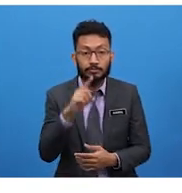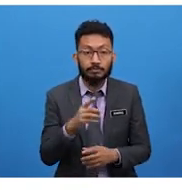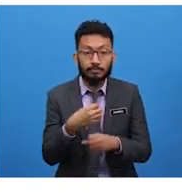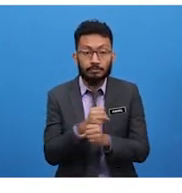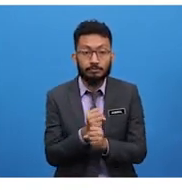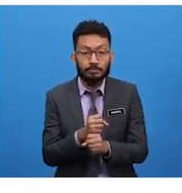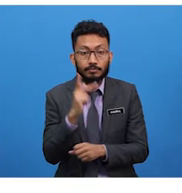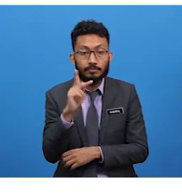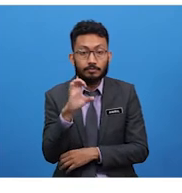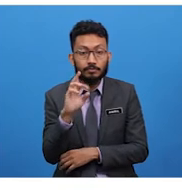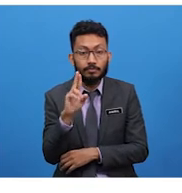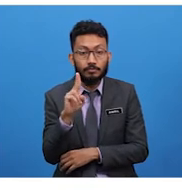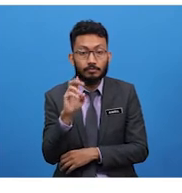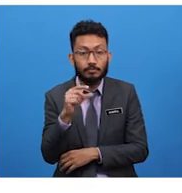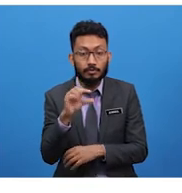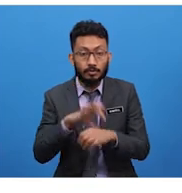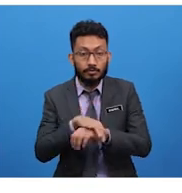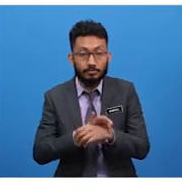lengan belakang.